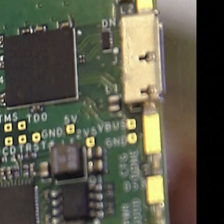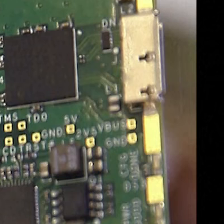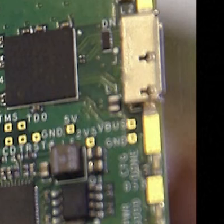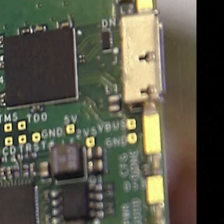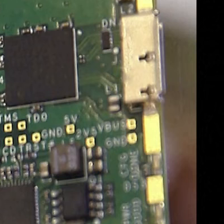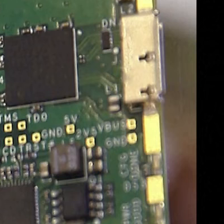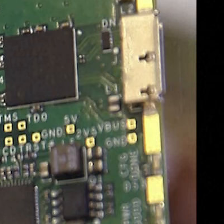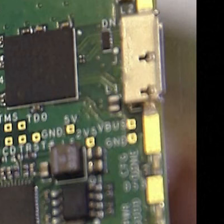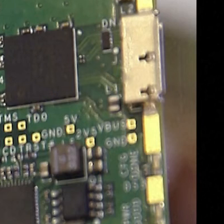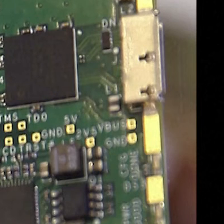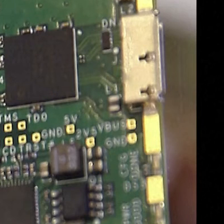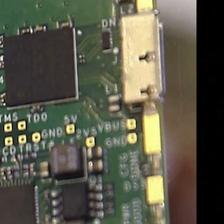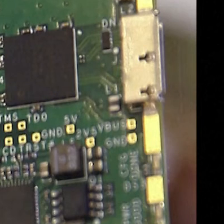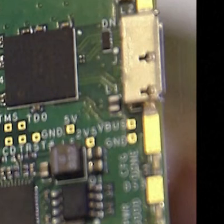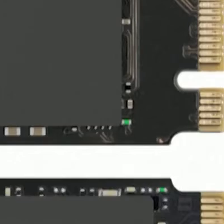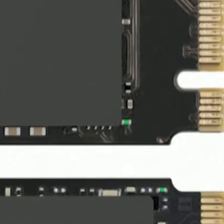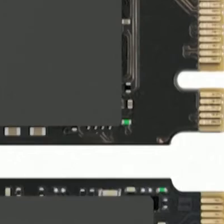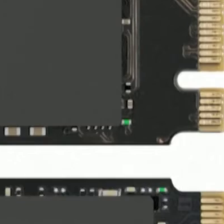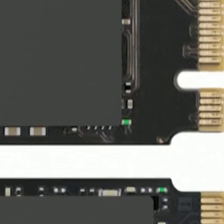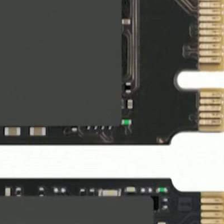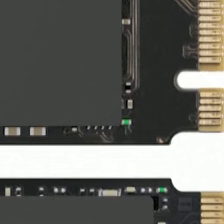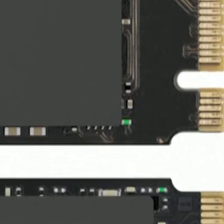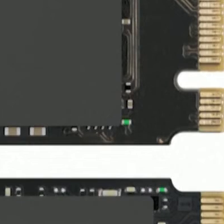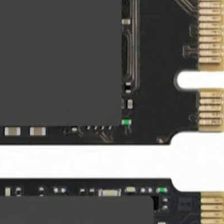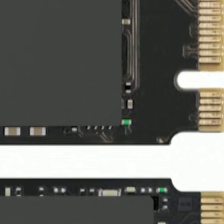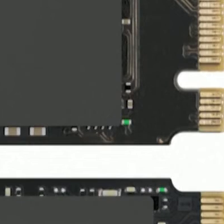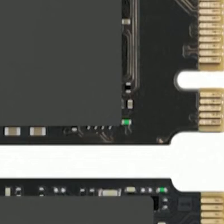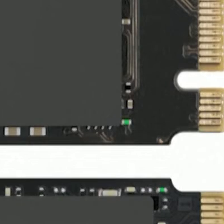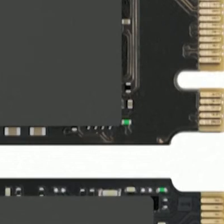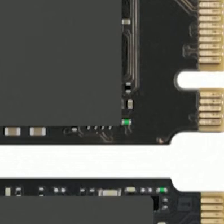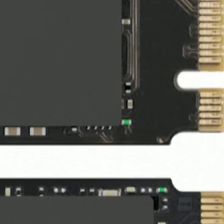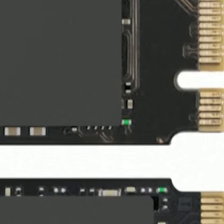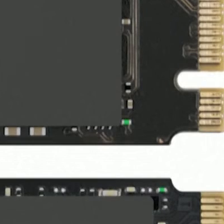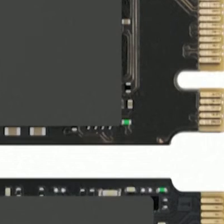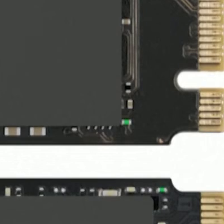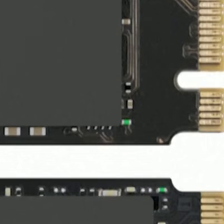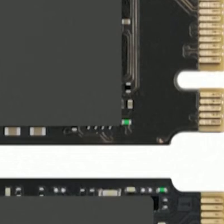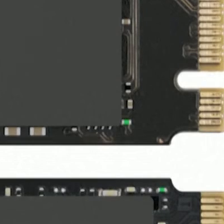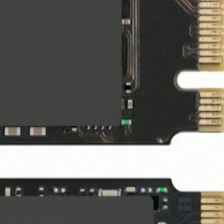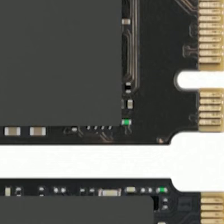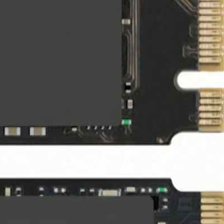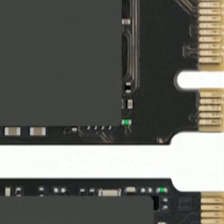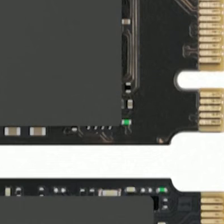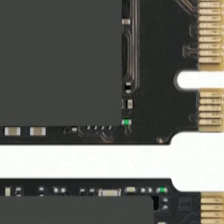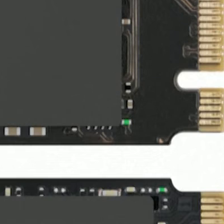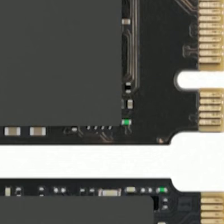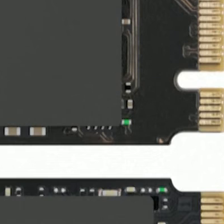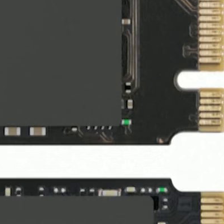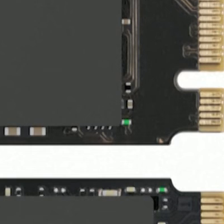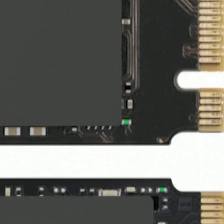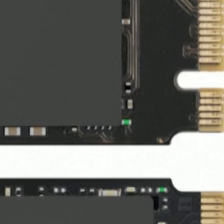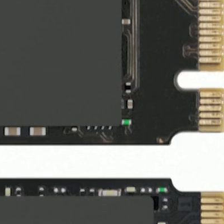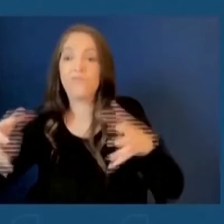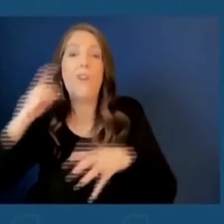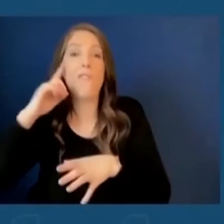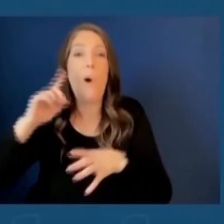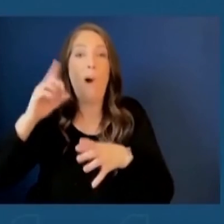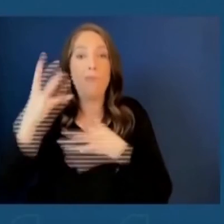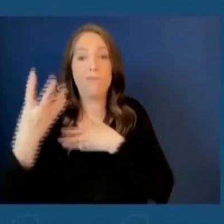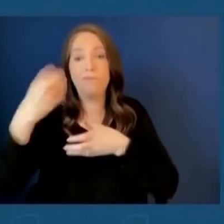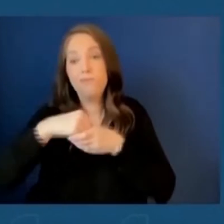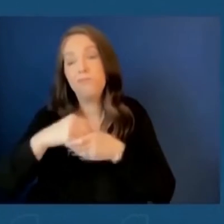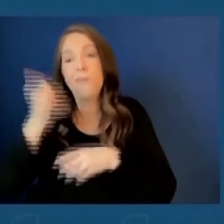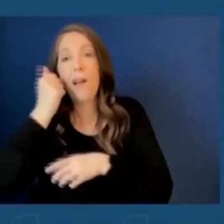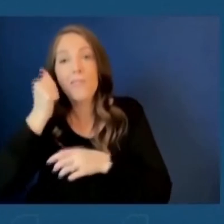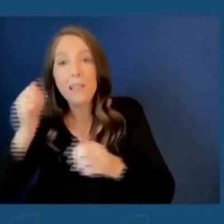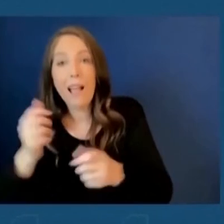供$527亿补贴，以增强对中国的竞争力。当月晚些时候，英特尔和加拿大 Brookfield 资